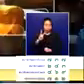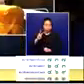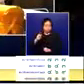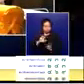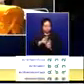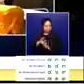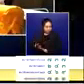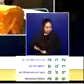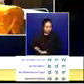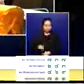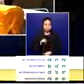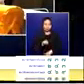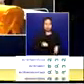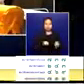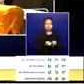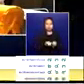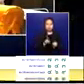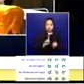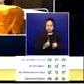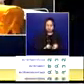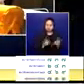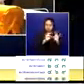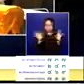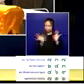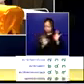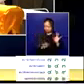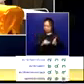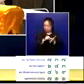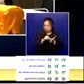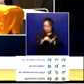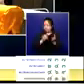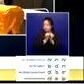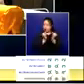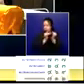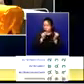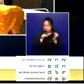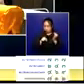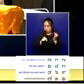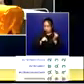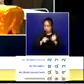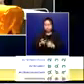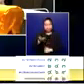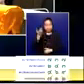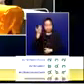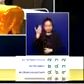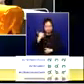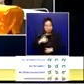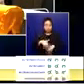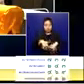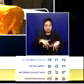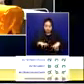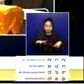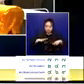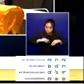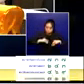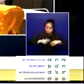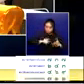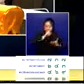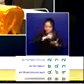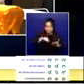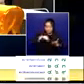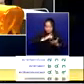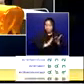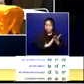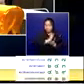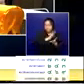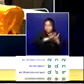วมการถือวิสาสะแก้ไขเนื้อหาในรัฐธรรมนูญภายหลังจากที่มีการผ่านการลงประชามติของประช